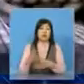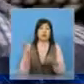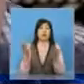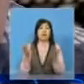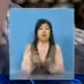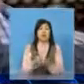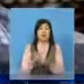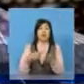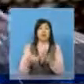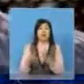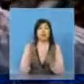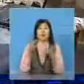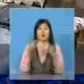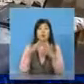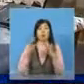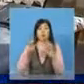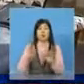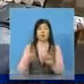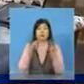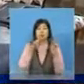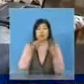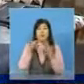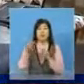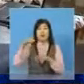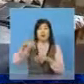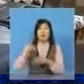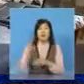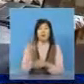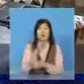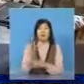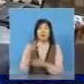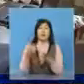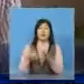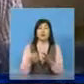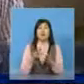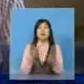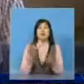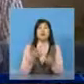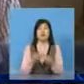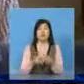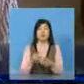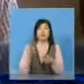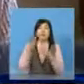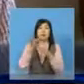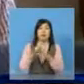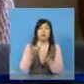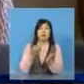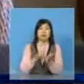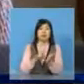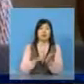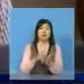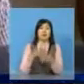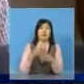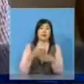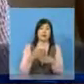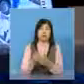не выходя из дома сидят за соблюдением техники безопасности за это им положено надбавка к пенсии и пособия